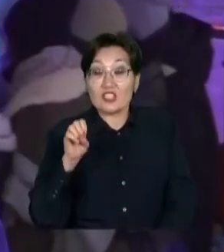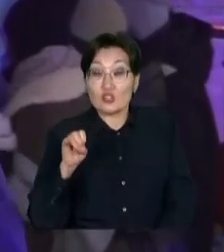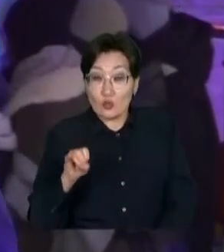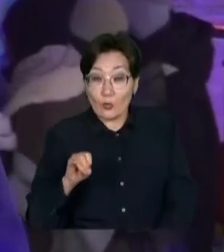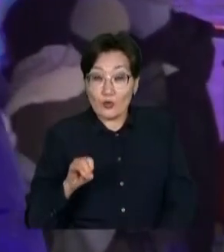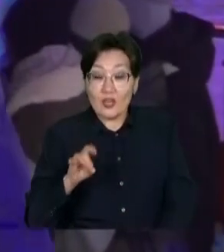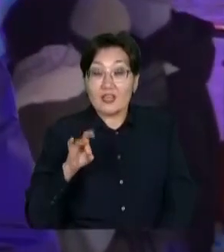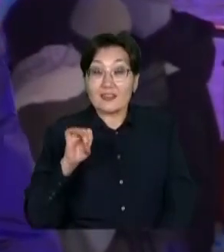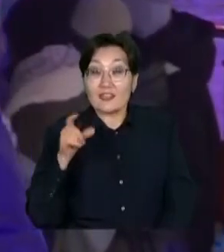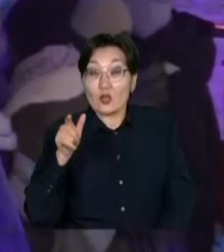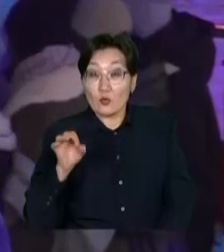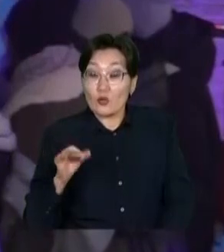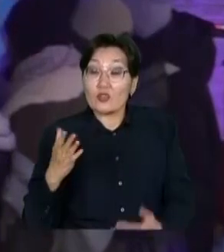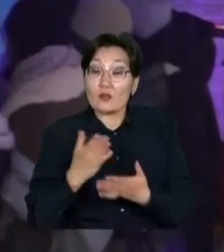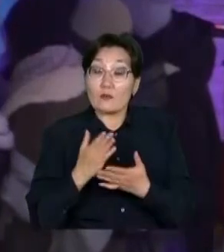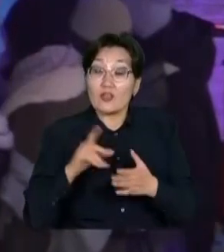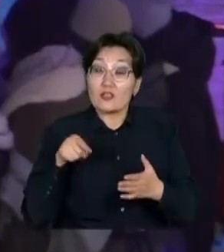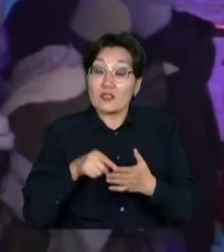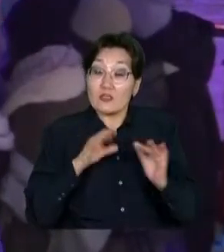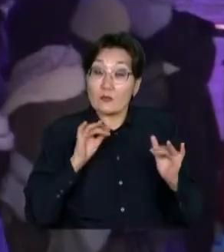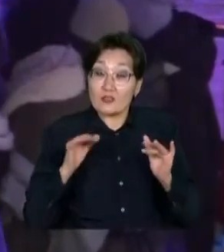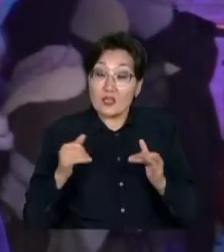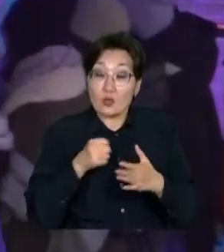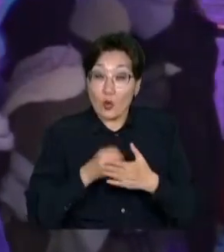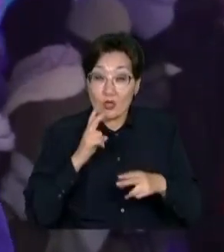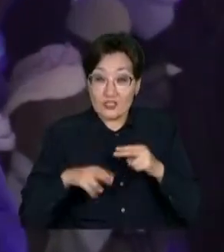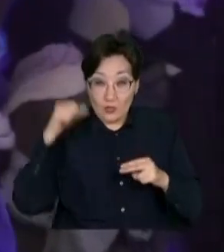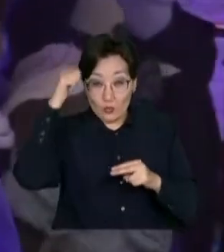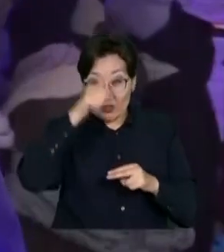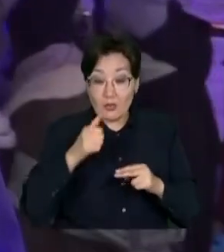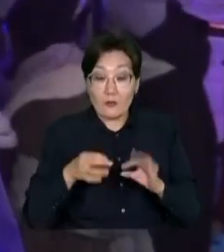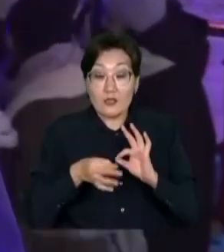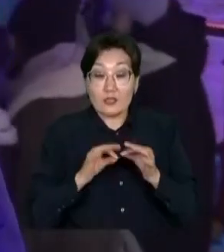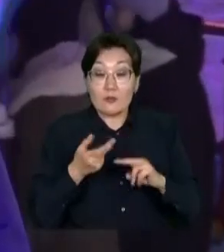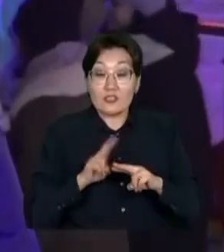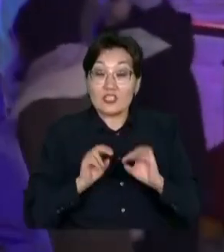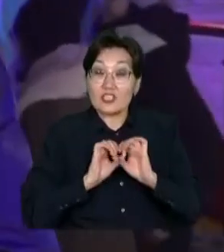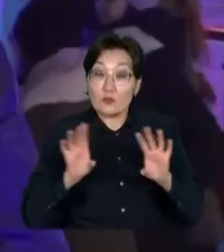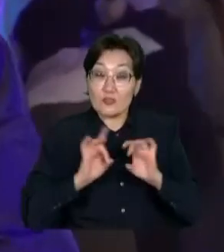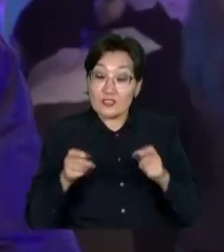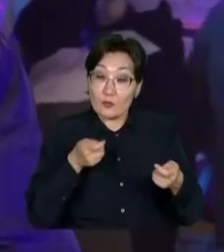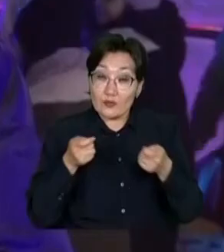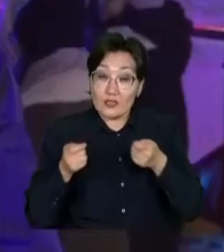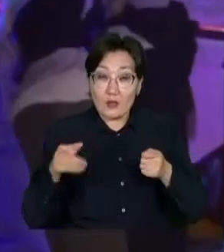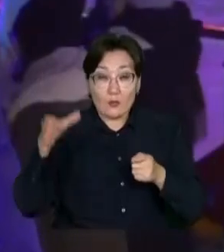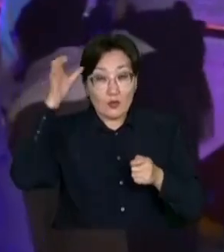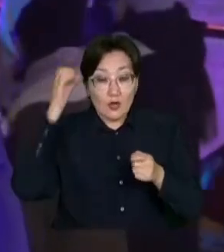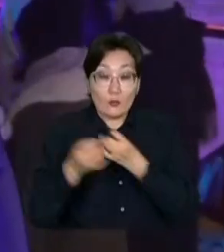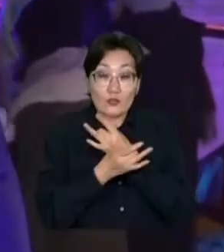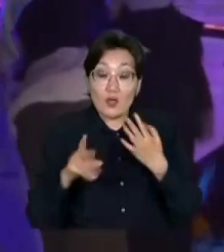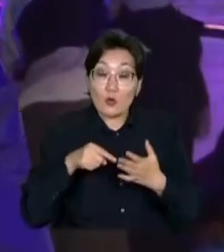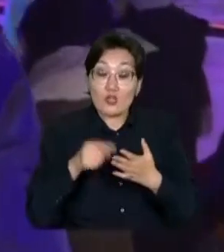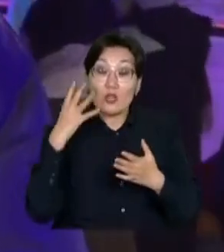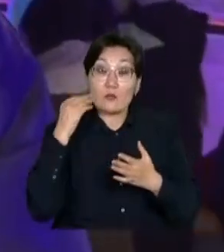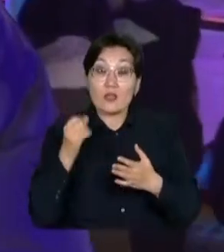только. А какие еще намечаются в городе мероприятия до конца этого года? Подробнее об этом расскажет руководитель управления культуры